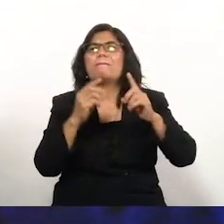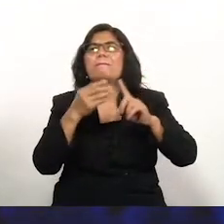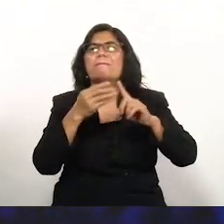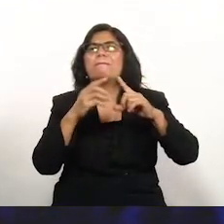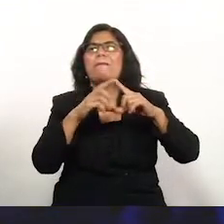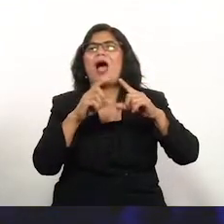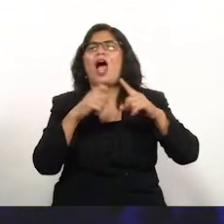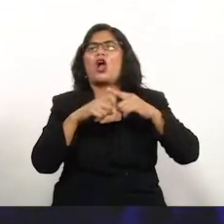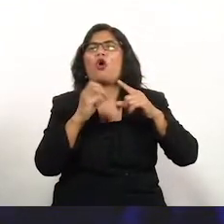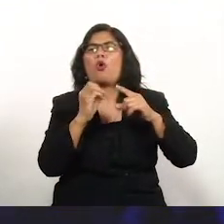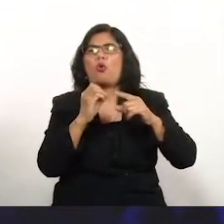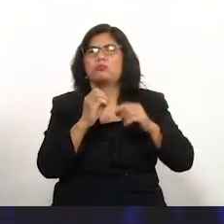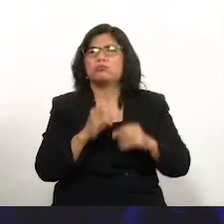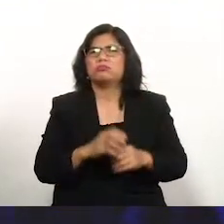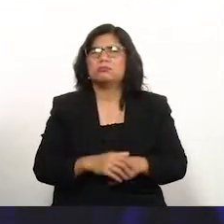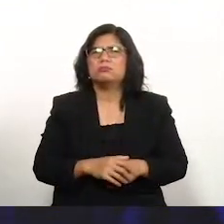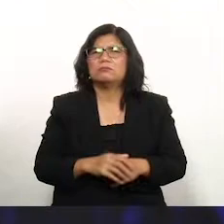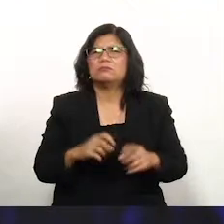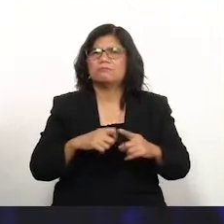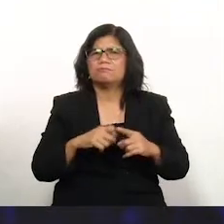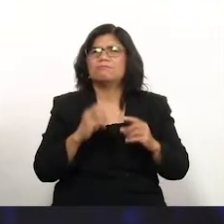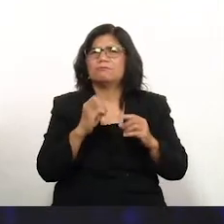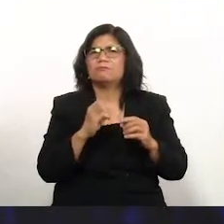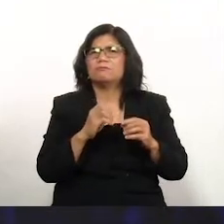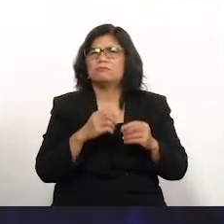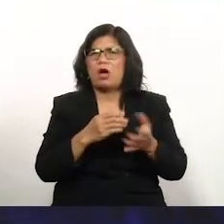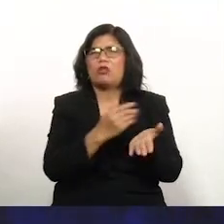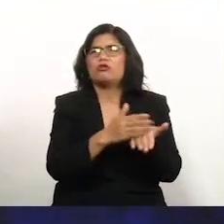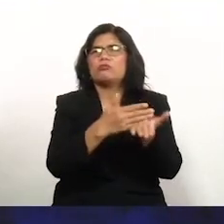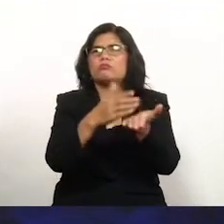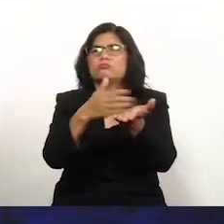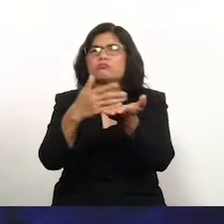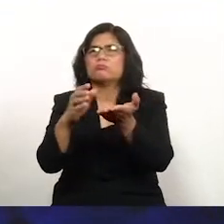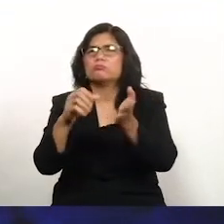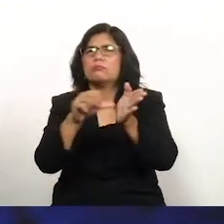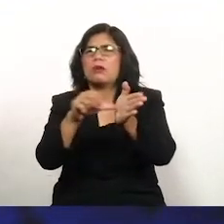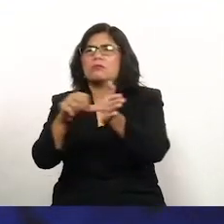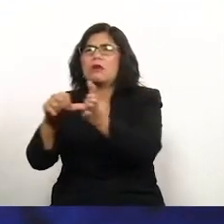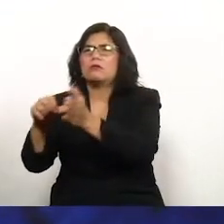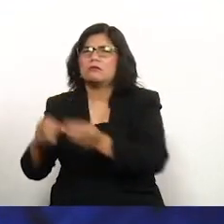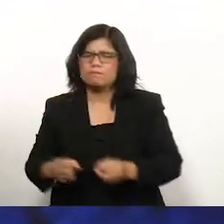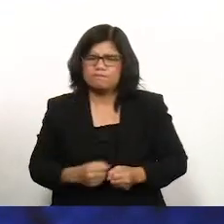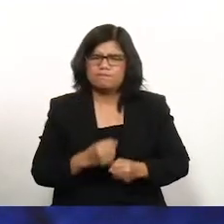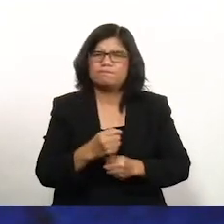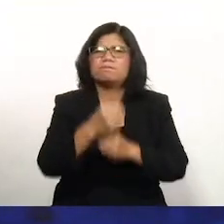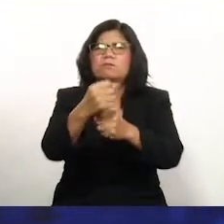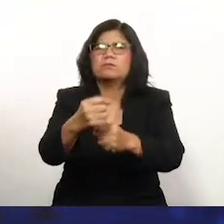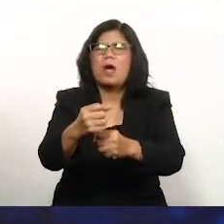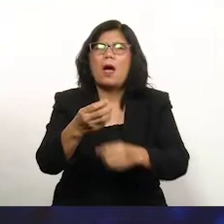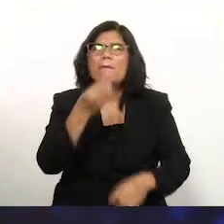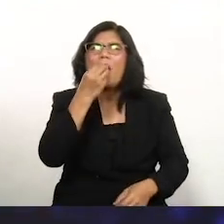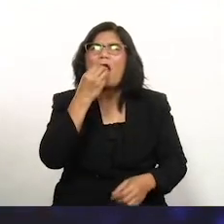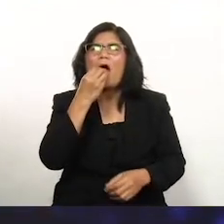Hai tetap bantu Hai ribuan hal-hal yang kita bisa pakai untuk makan siang gratis